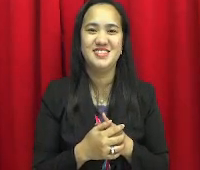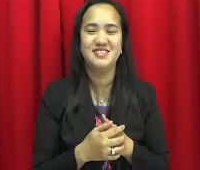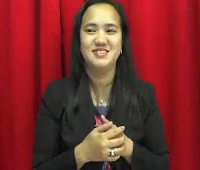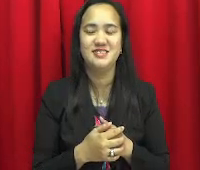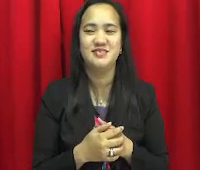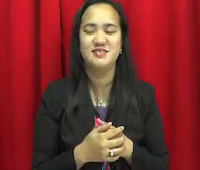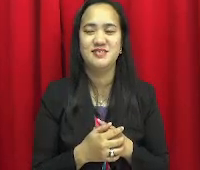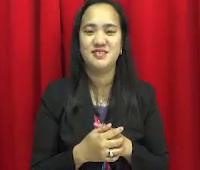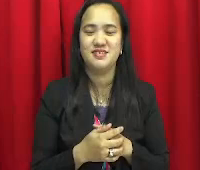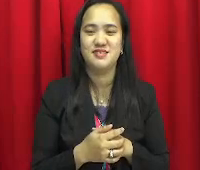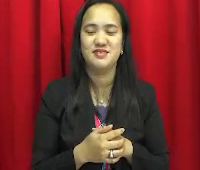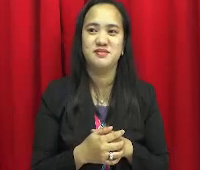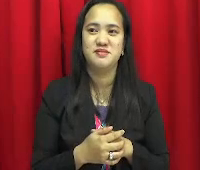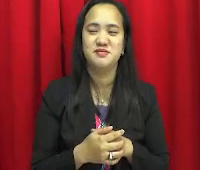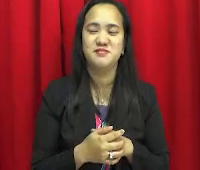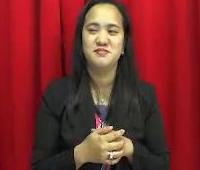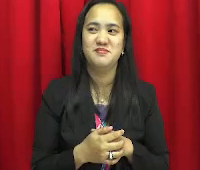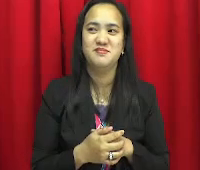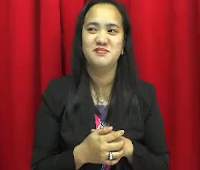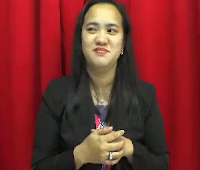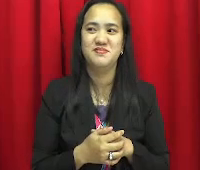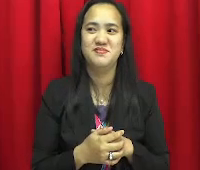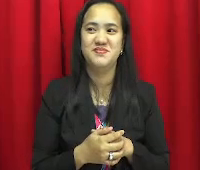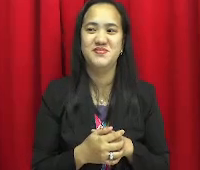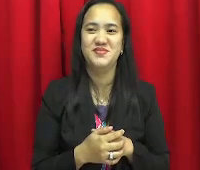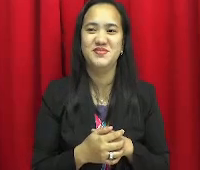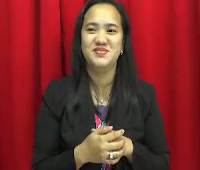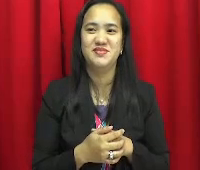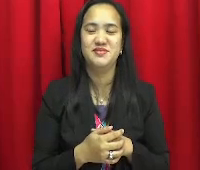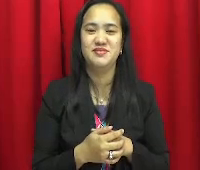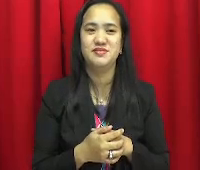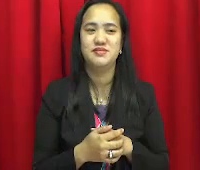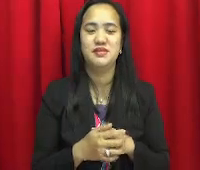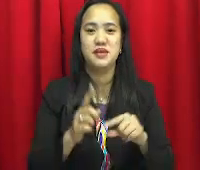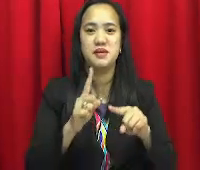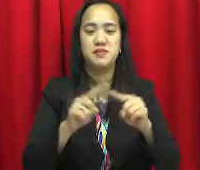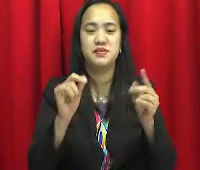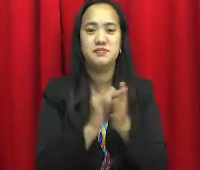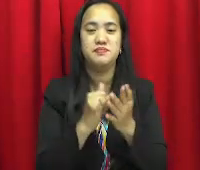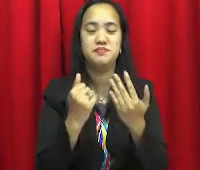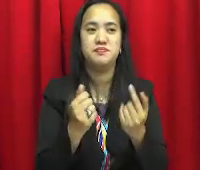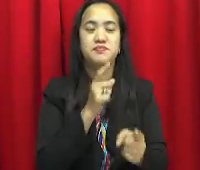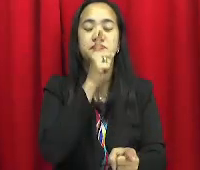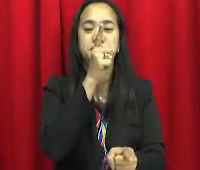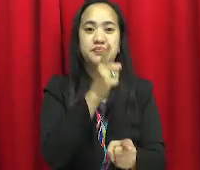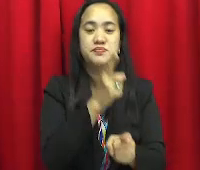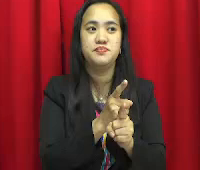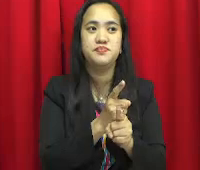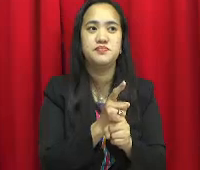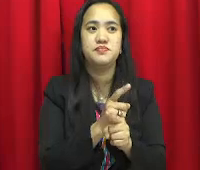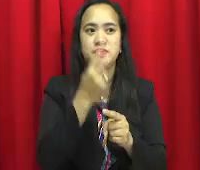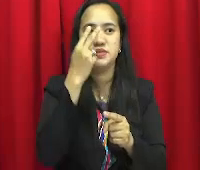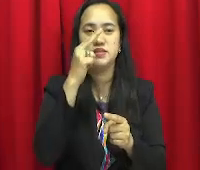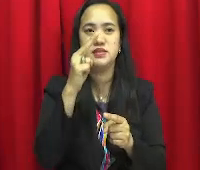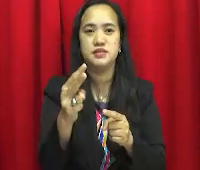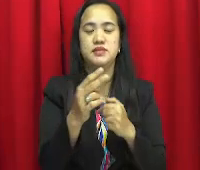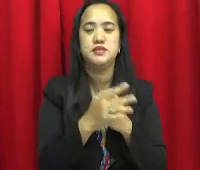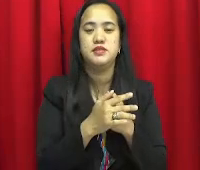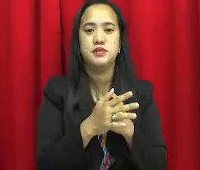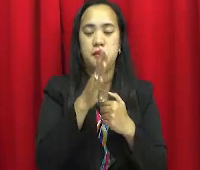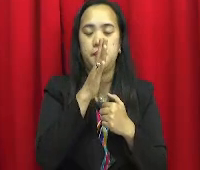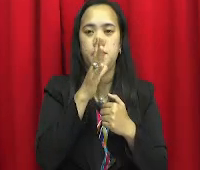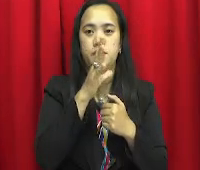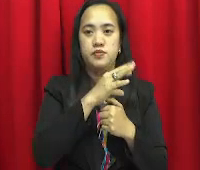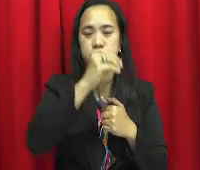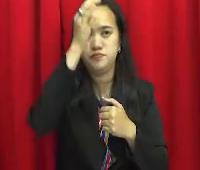Ayan. Sa kilometro ulit yan. Yeah. Pero alam mo, totoo na nakita yan ni tatay niya at saka ni nanay niya na